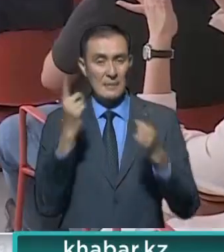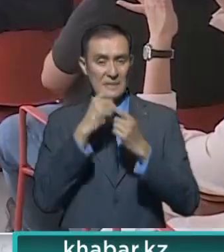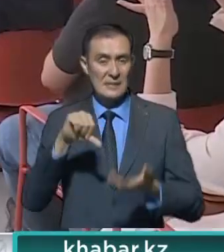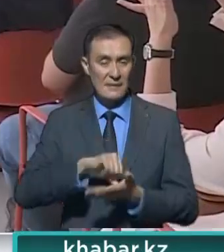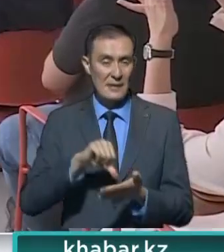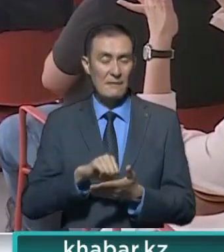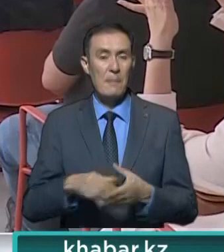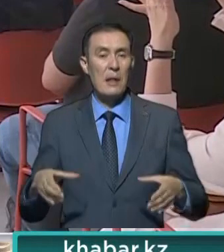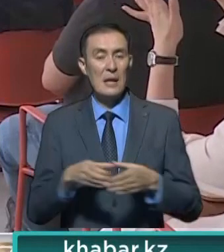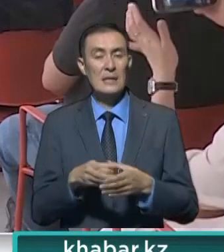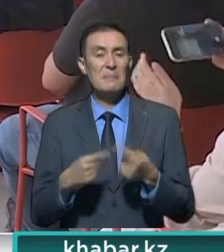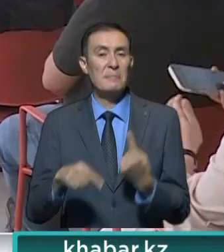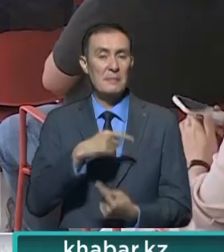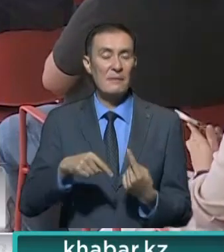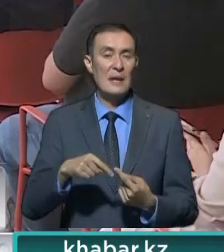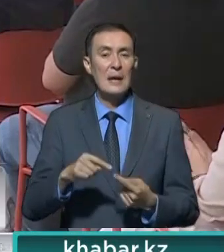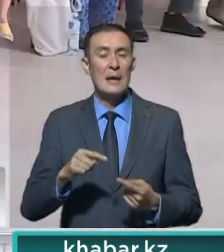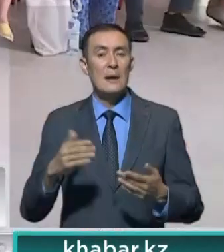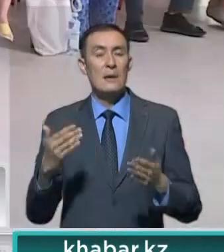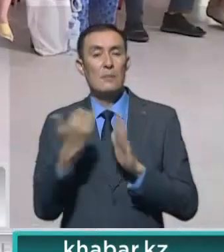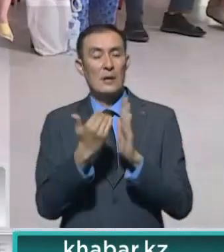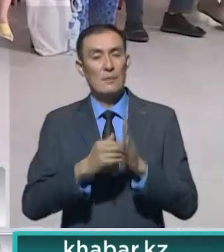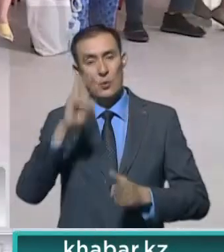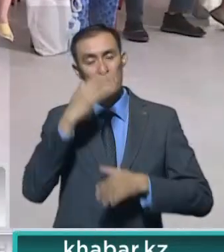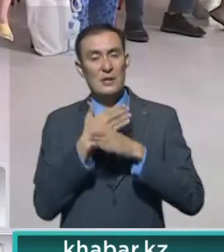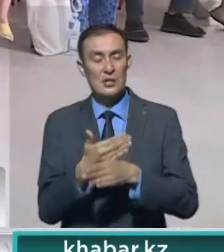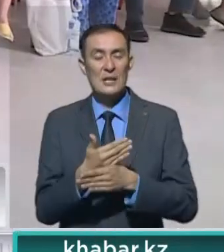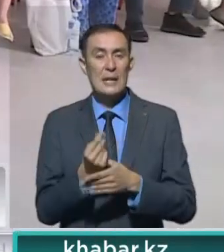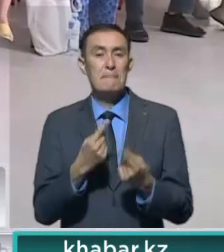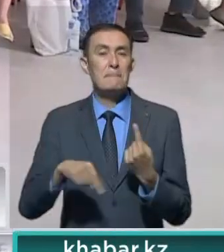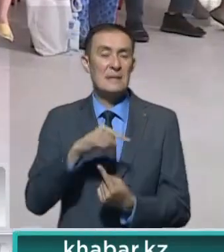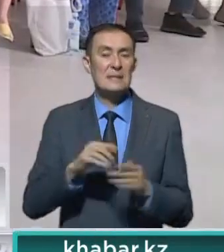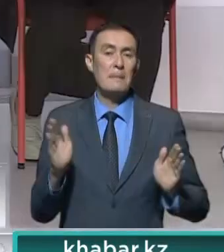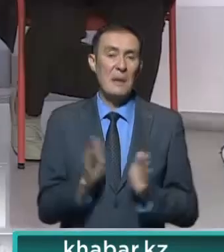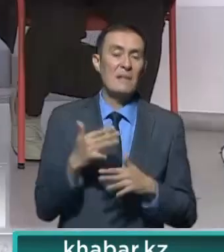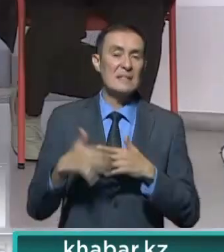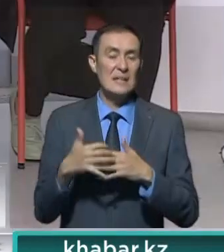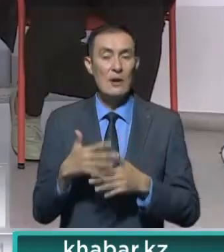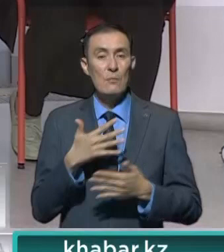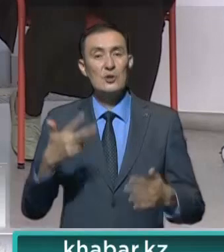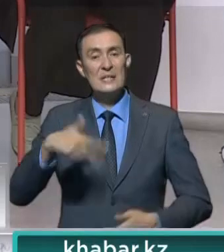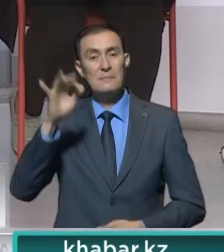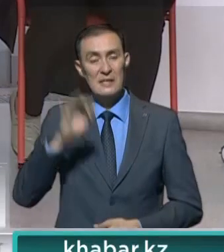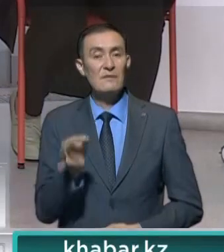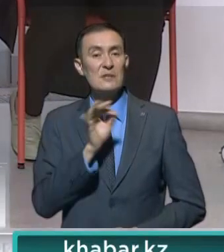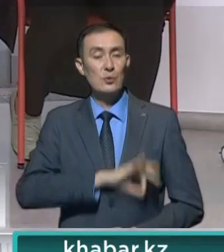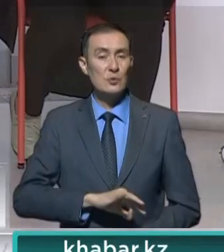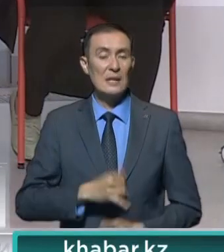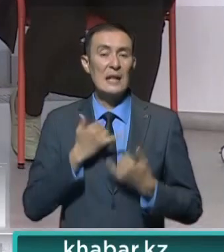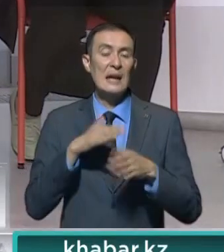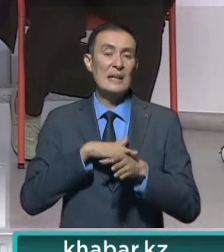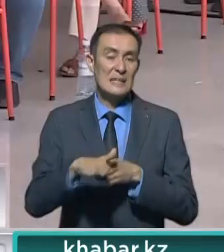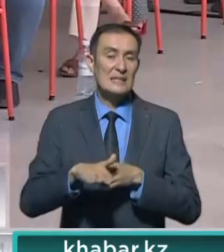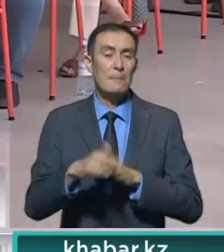представители Нацпалаты предпринимателей на презентации мер господдержки для малого и среднего бизнеса. Больше трети из них уже используются для